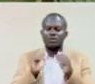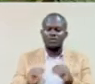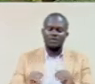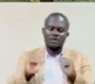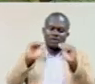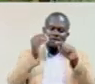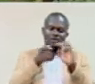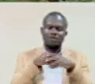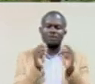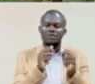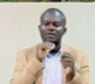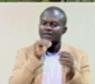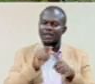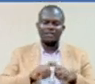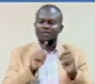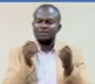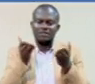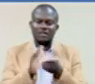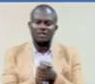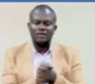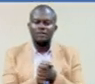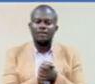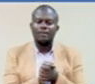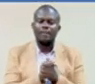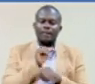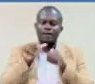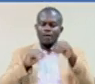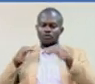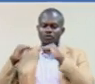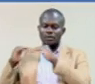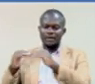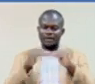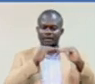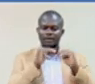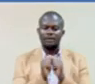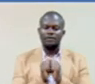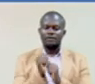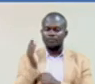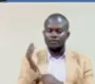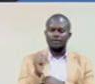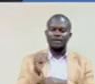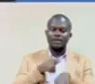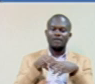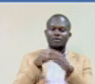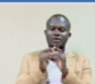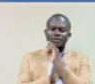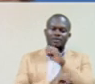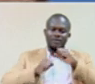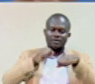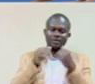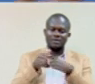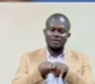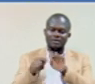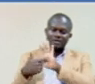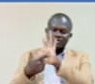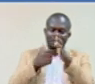ubundi nta kinyuranyo gihari. Ibijyanye n'uburenganire, Perezida wa Repubulika Paul Kagame ubwo yari mu nama y'igihugu mushyikirano nawe yagaragaje